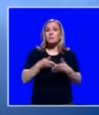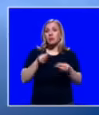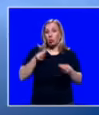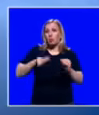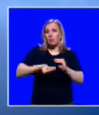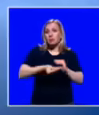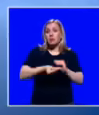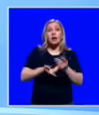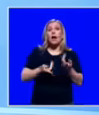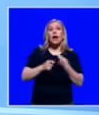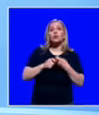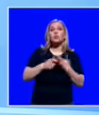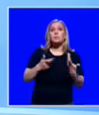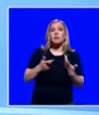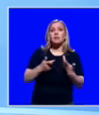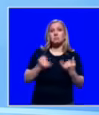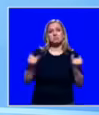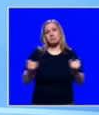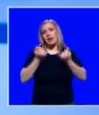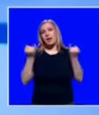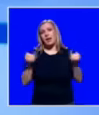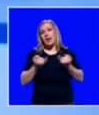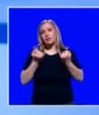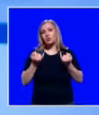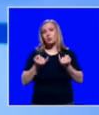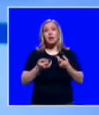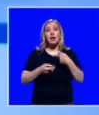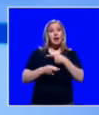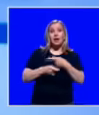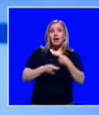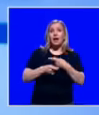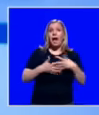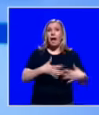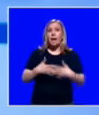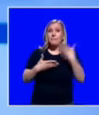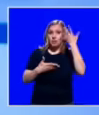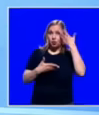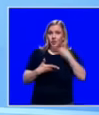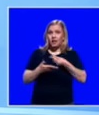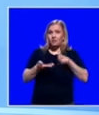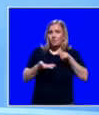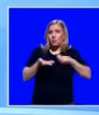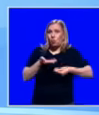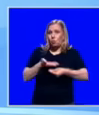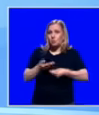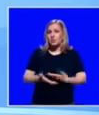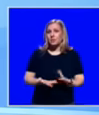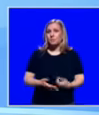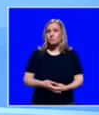ще го направите, господин Божков, при положение, че първо, Съединените щати ви обвиниха в грандиозна корупция? Това не е ли